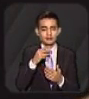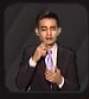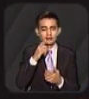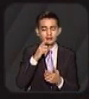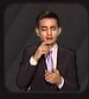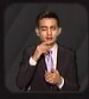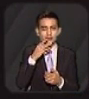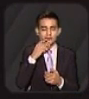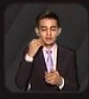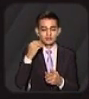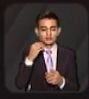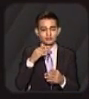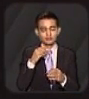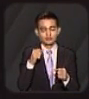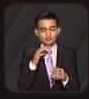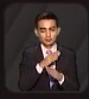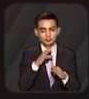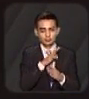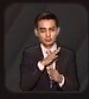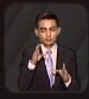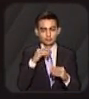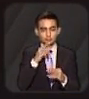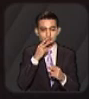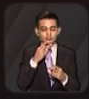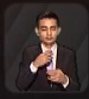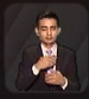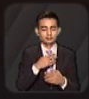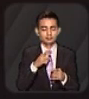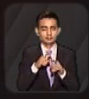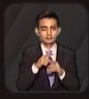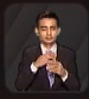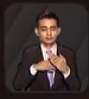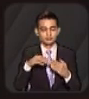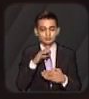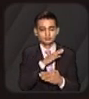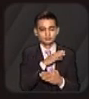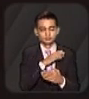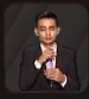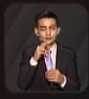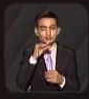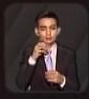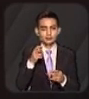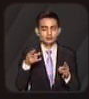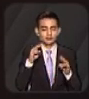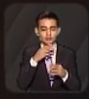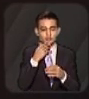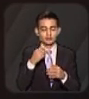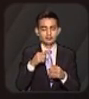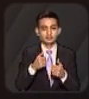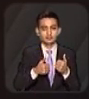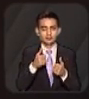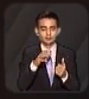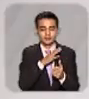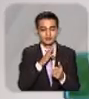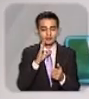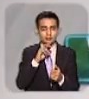Дион». Большим сюрпризом стала и аранжировка композиции с вкраплениями национальных мотивов. Димаш не оставил шансов своей сопернице,